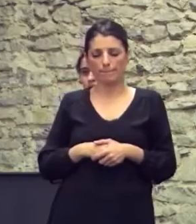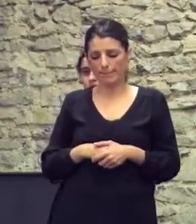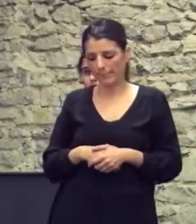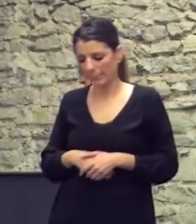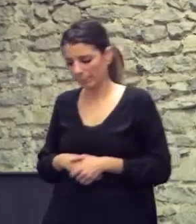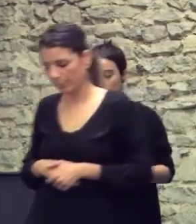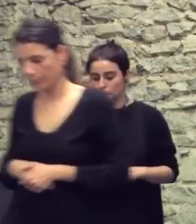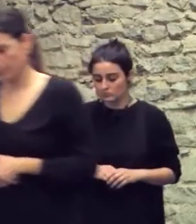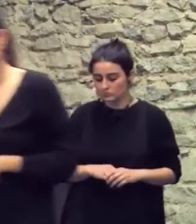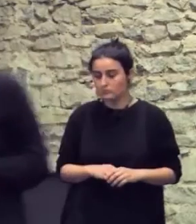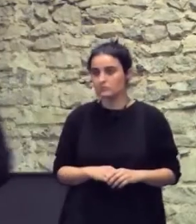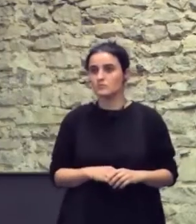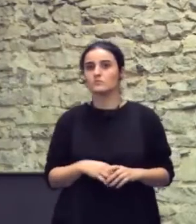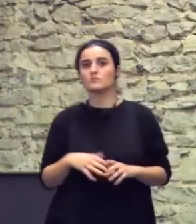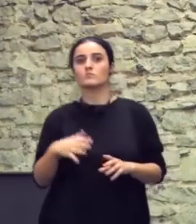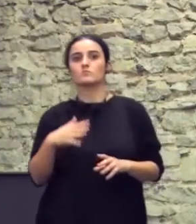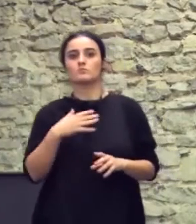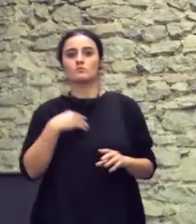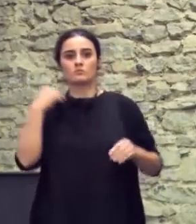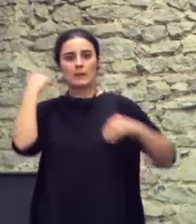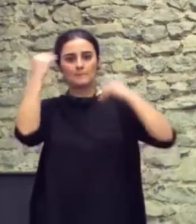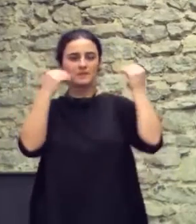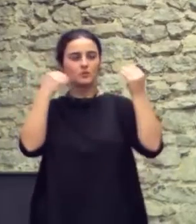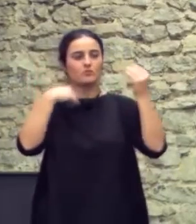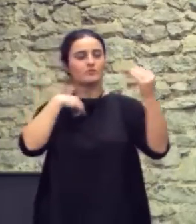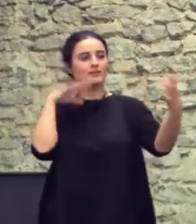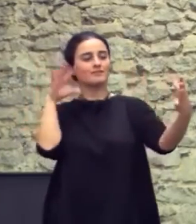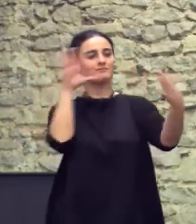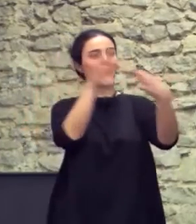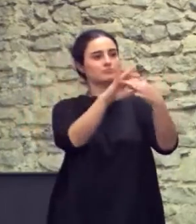dute, nire gorputzkera ez da hor enkajatzen.